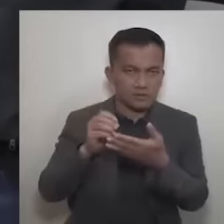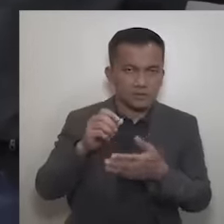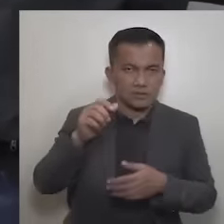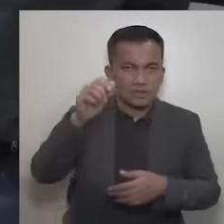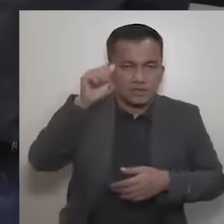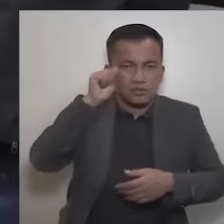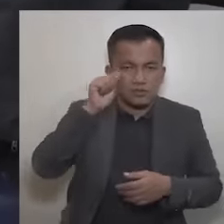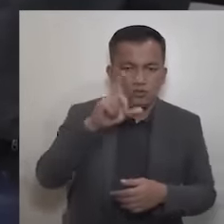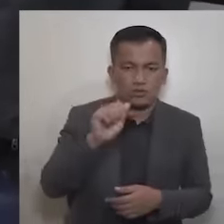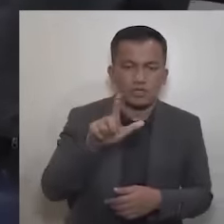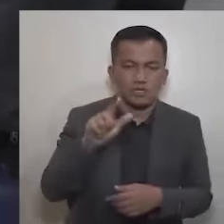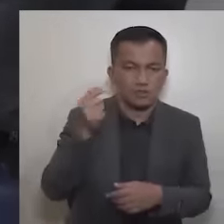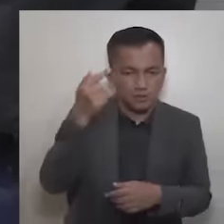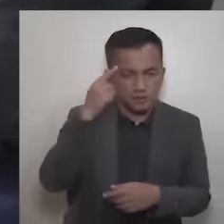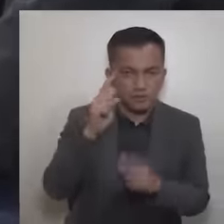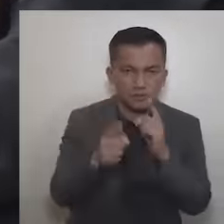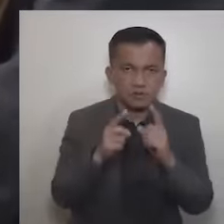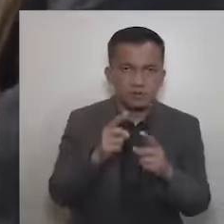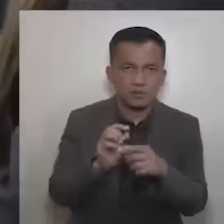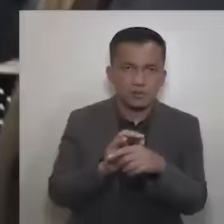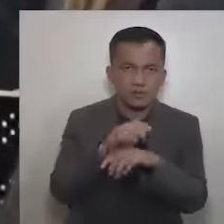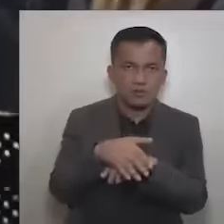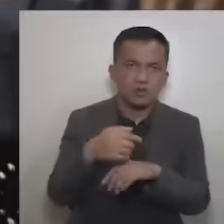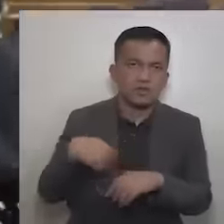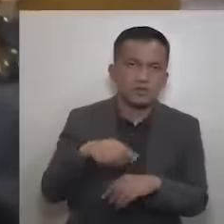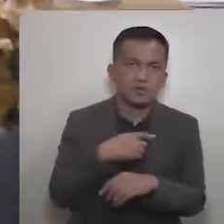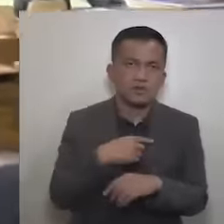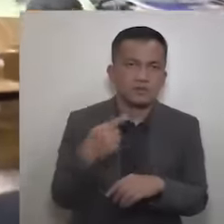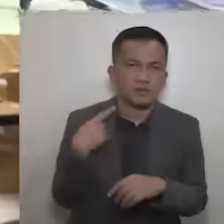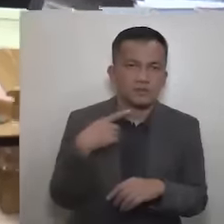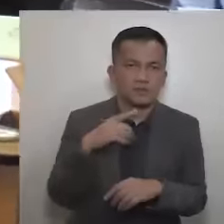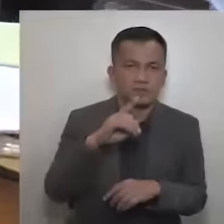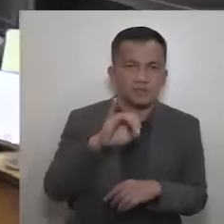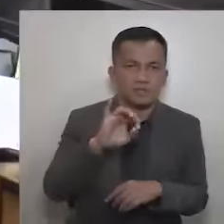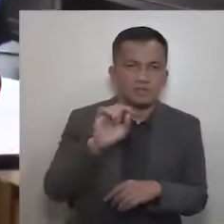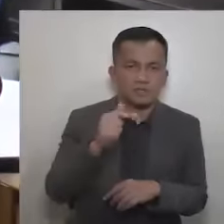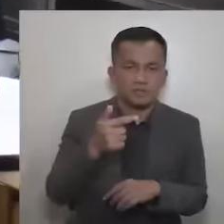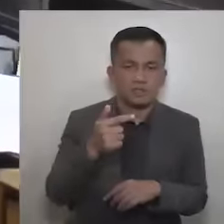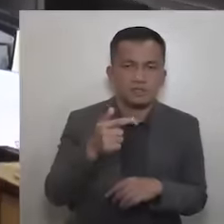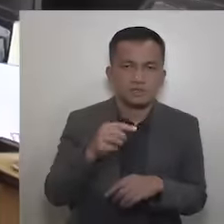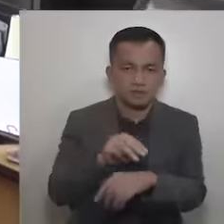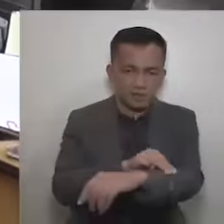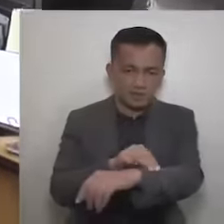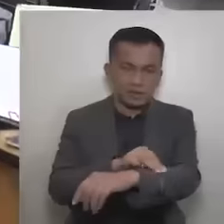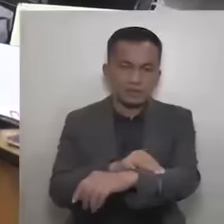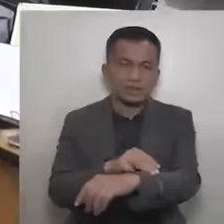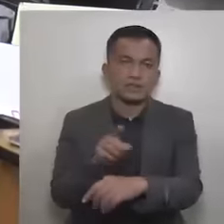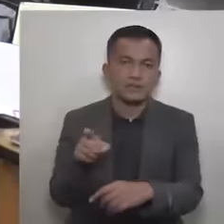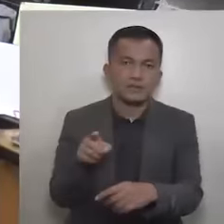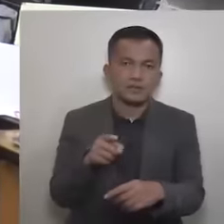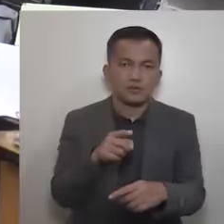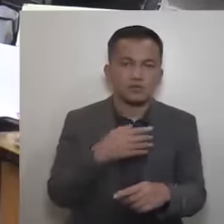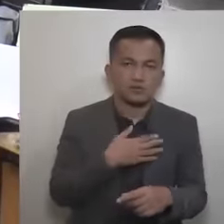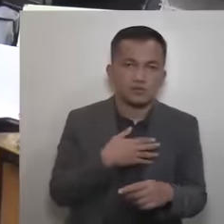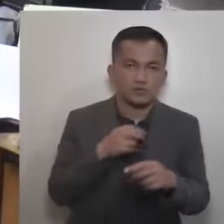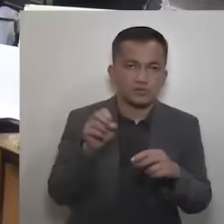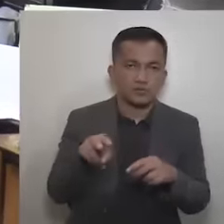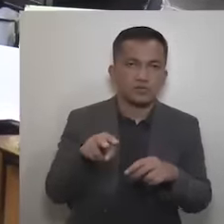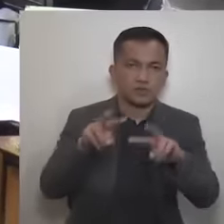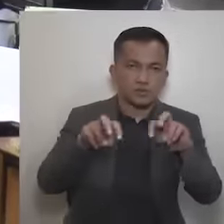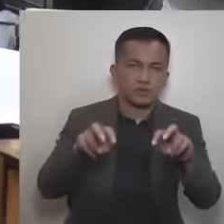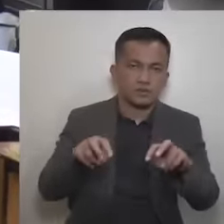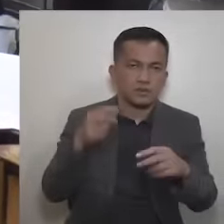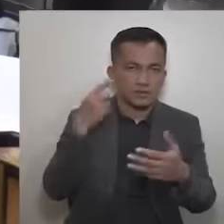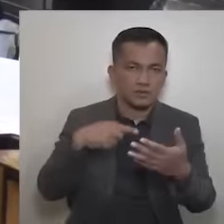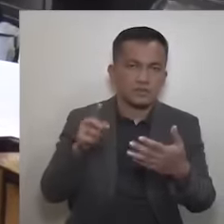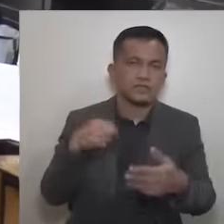Secretary Anyo dahil local government ang pinag-uusapan, cover namin yan. Meron kami mga DILG sa Makati. So that kung gustong ipa-imbestiga